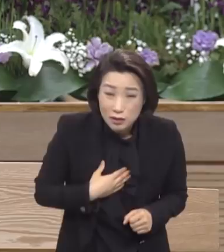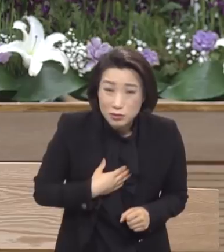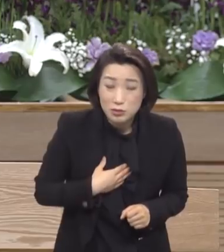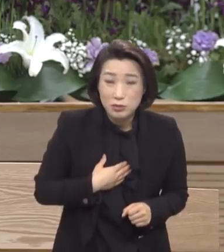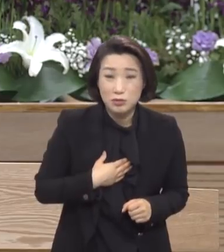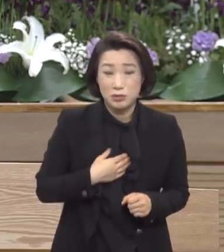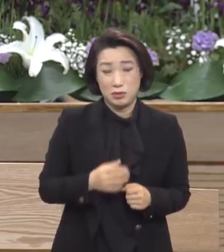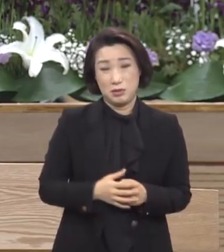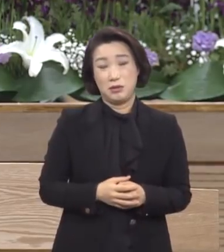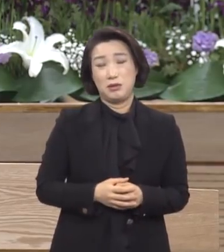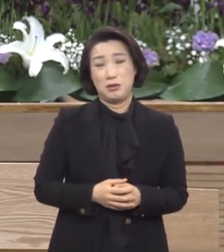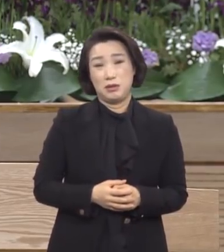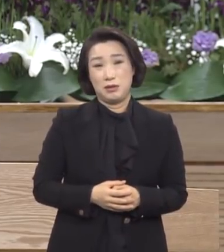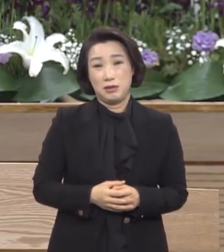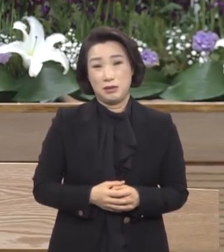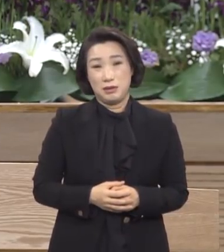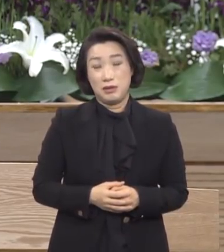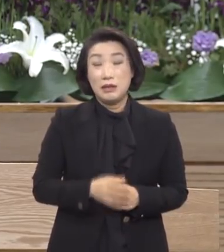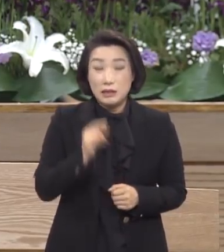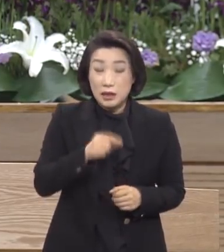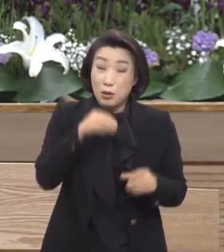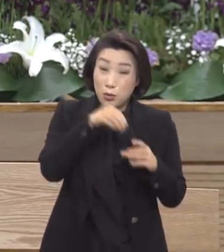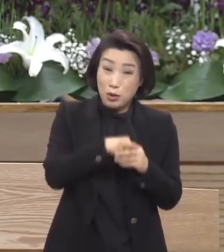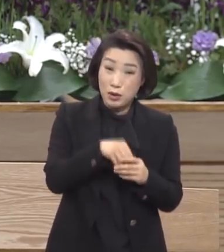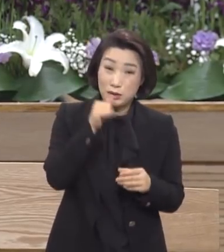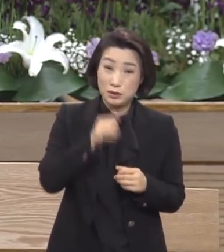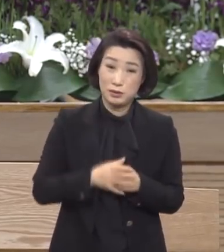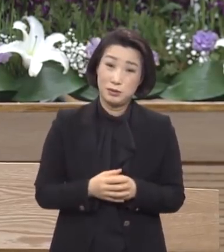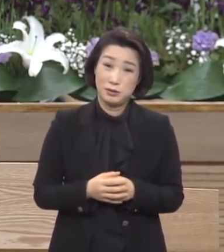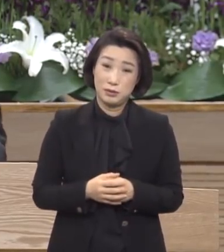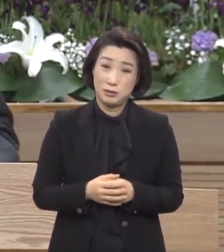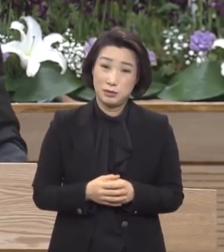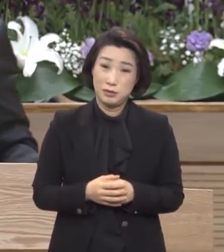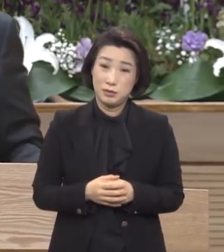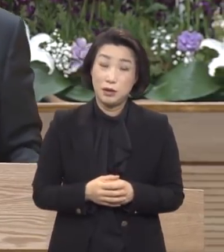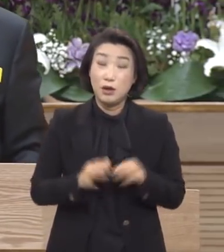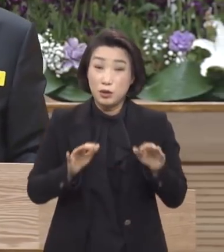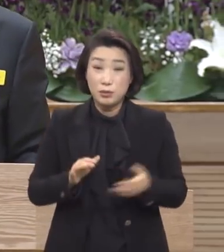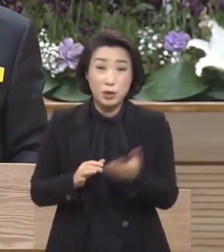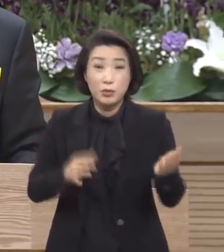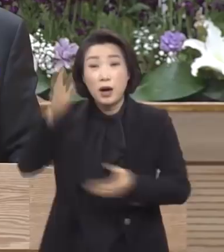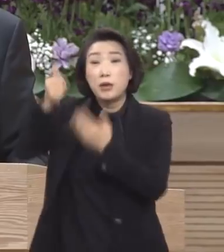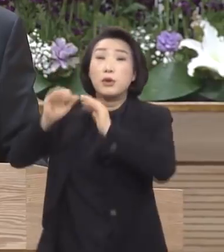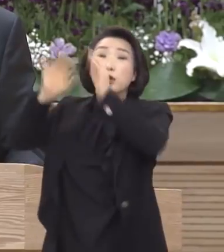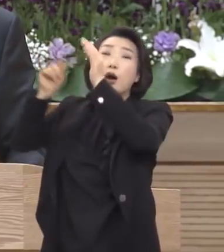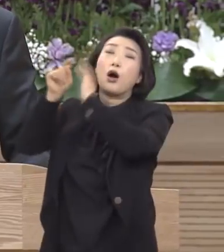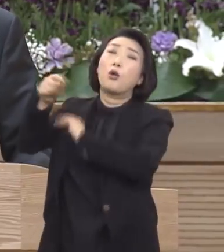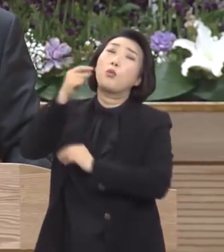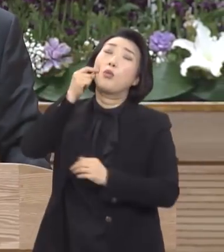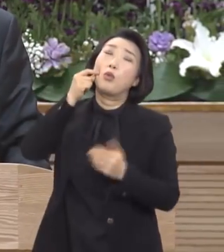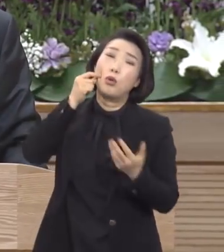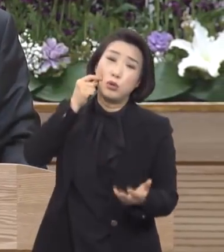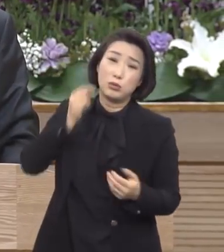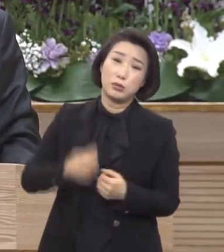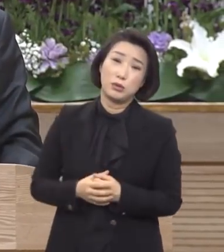정욕, 정욕. 그게 들어있어. 그럼 하늘나라 못 간대.